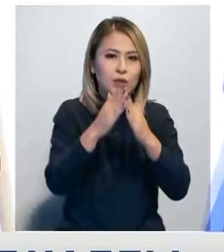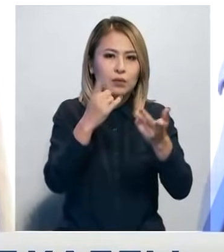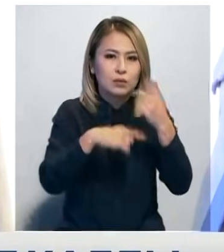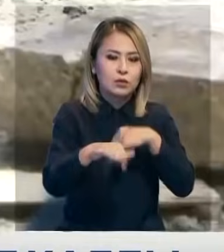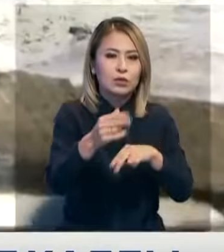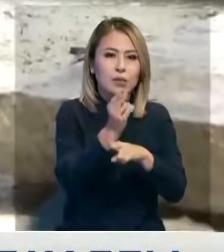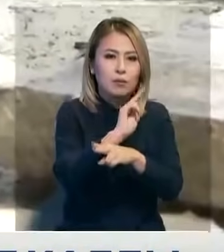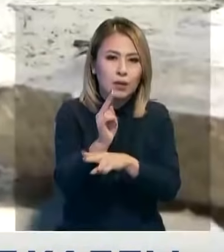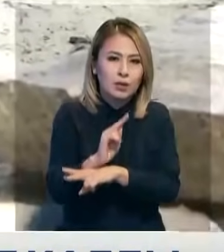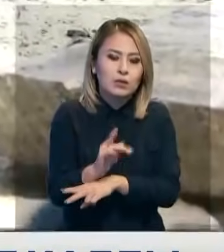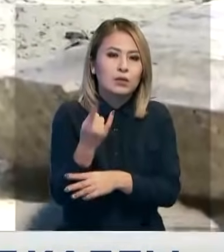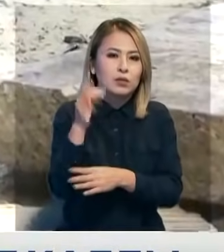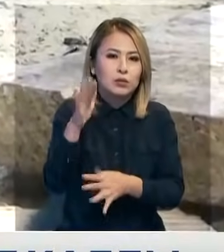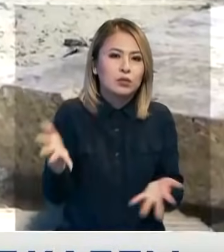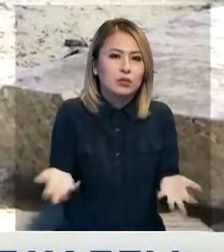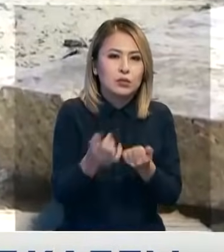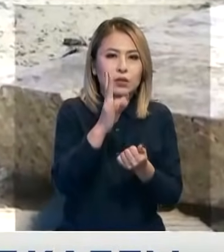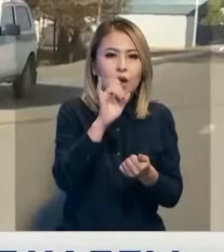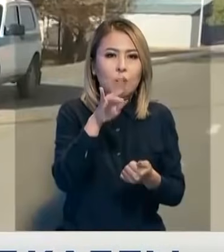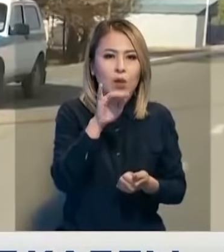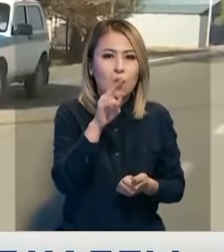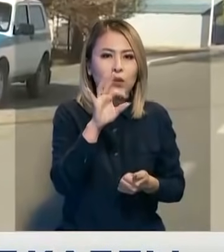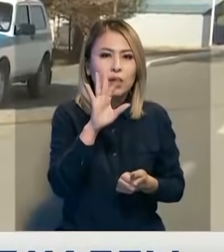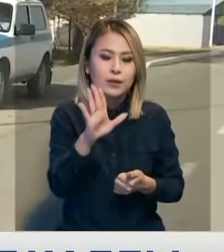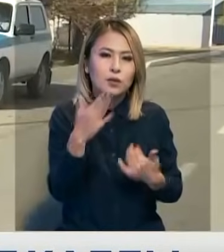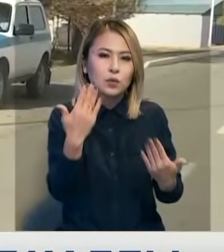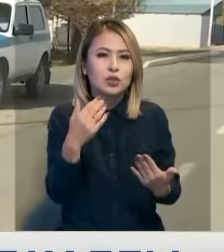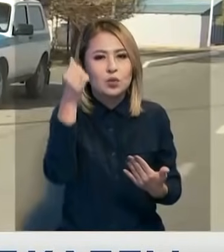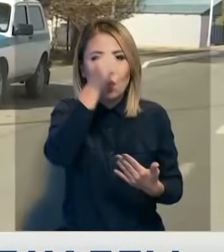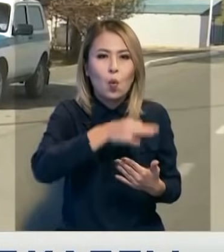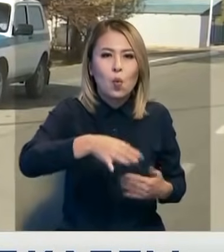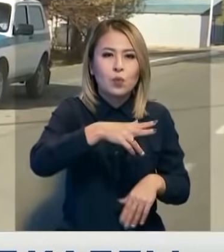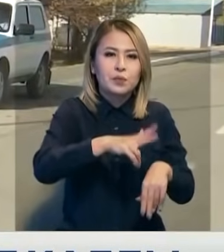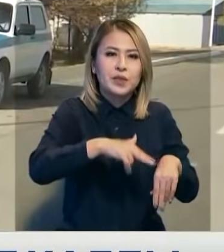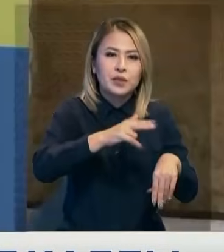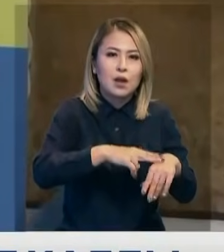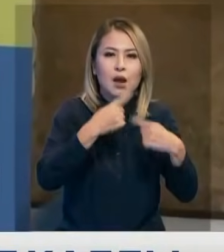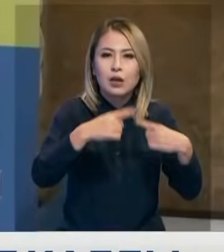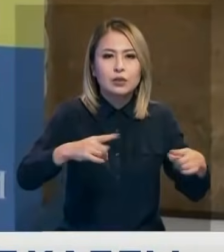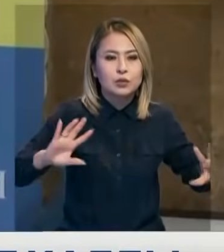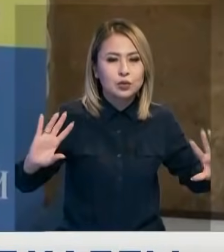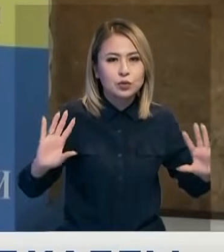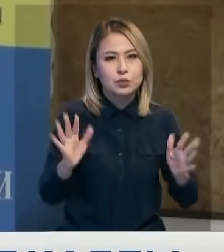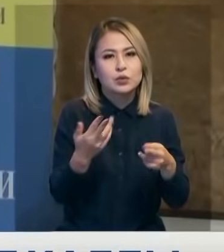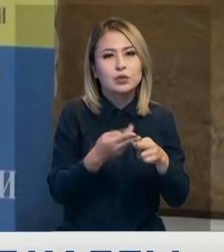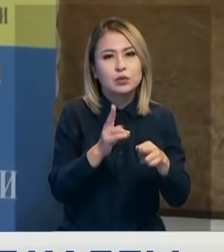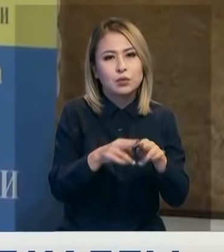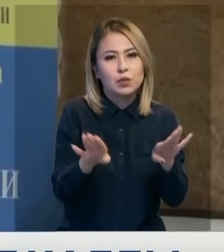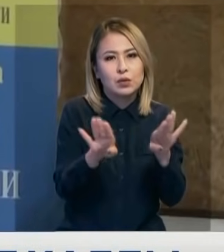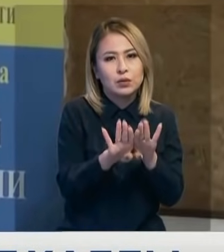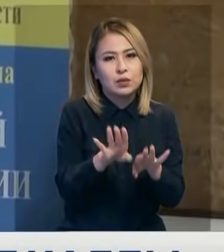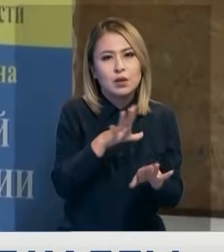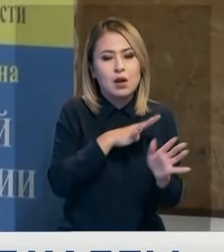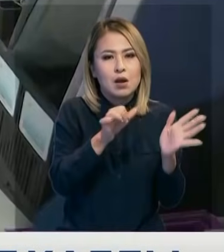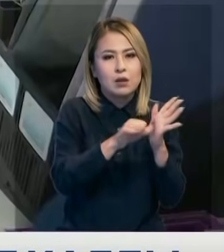қалпына келтіріп жатыр. Балақайды құтқарған Нарқұлан Дәулетхан есімді азамат. Осы жылы облыс полицейлері жалпы әр түрлі жағдайға